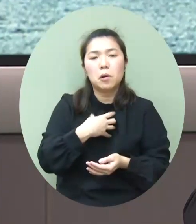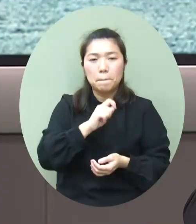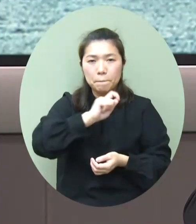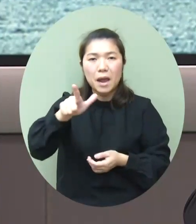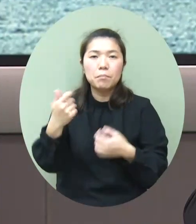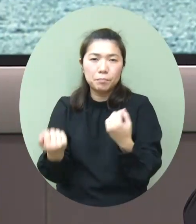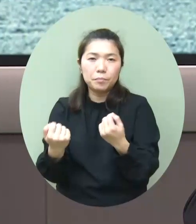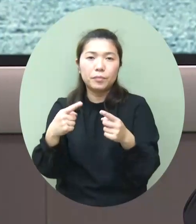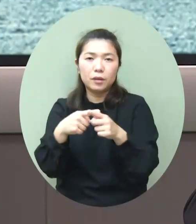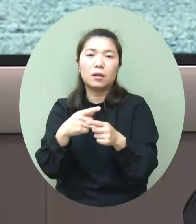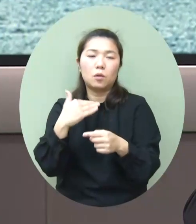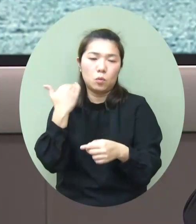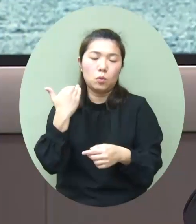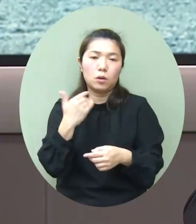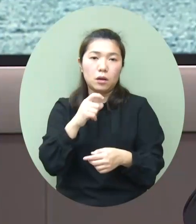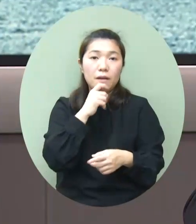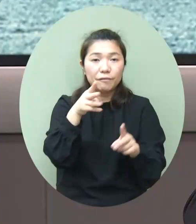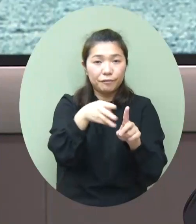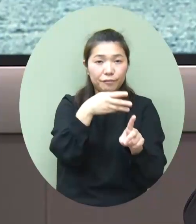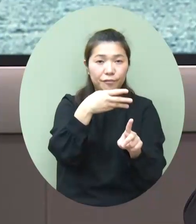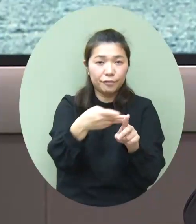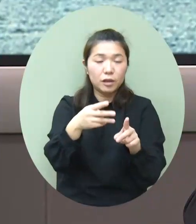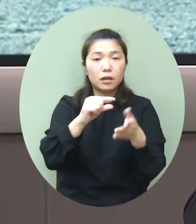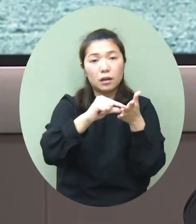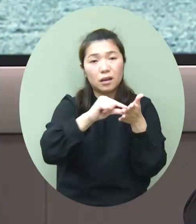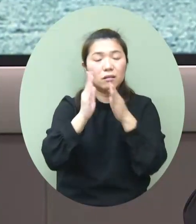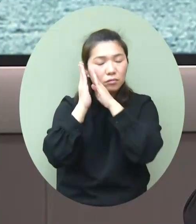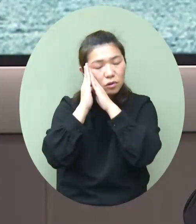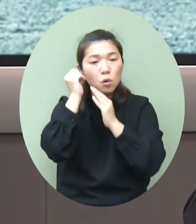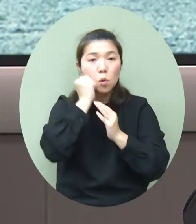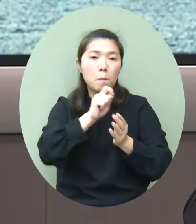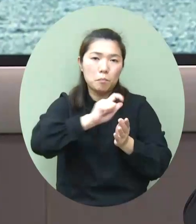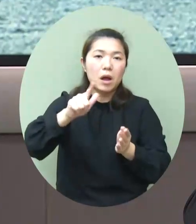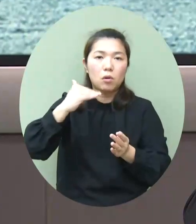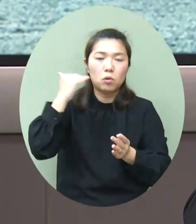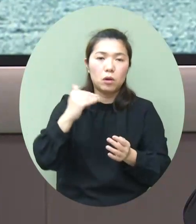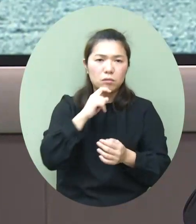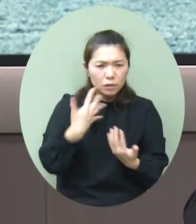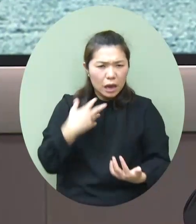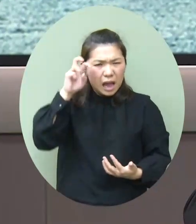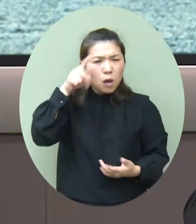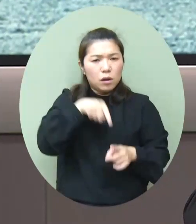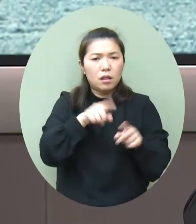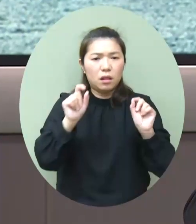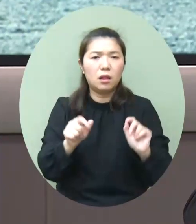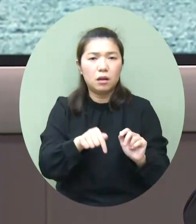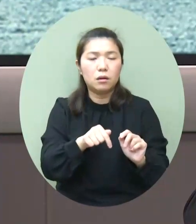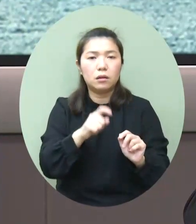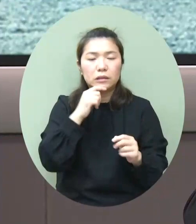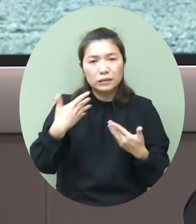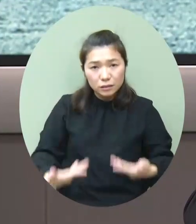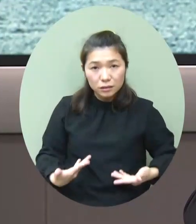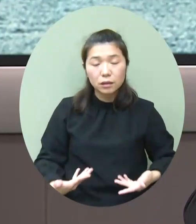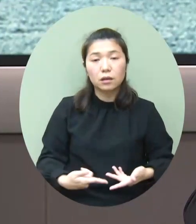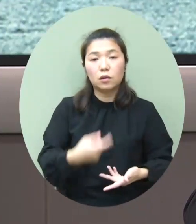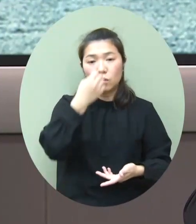高，高于一般市民，也高于非住在院舍的长者。考虑这个因